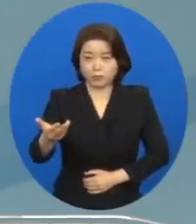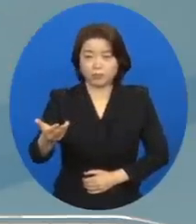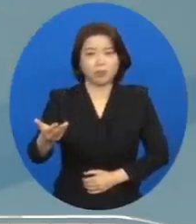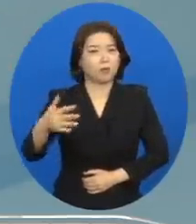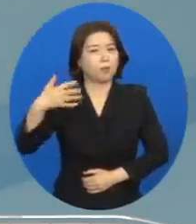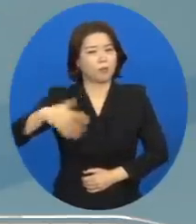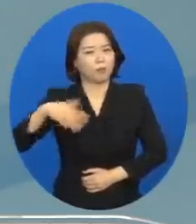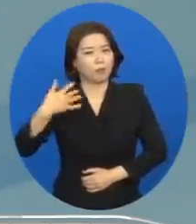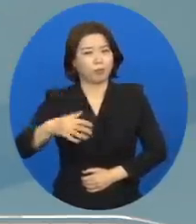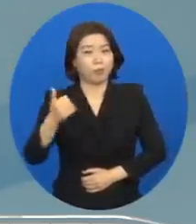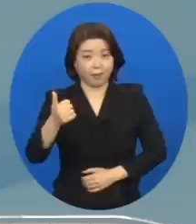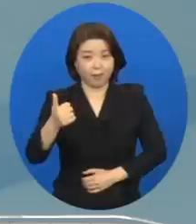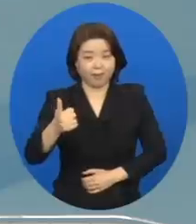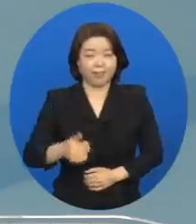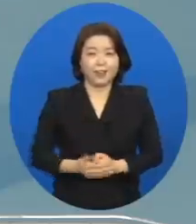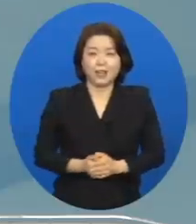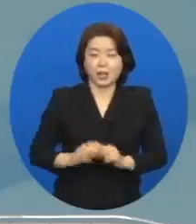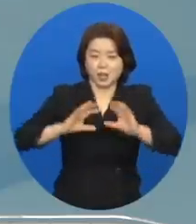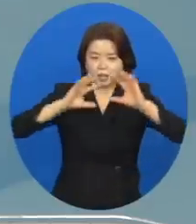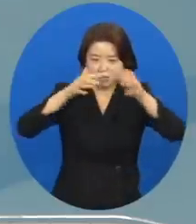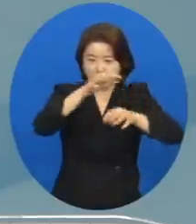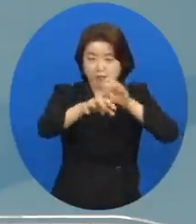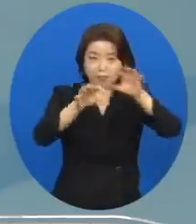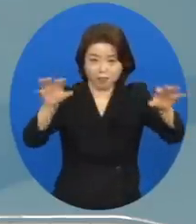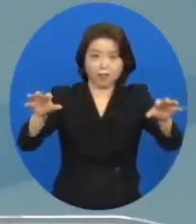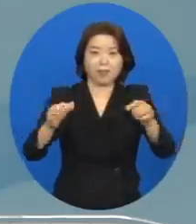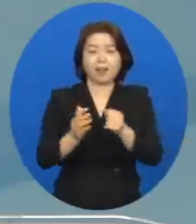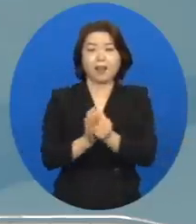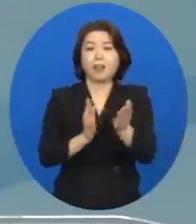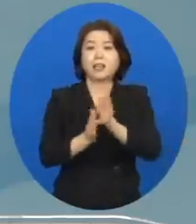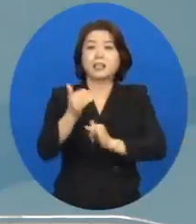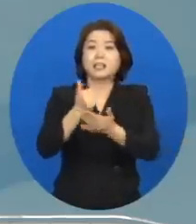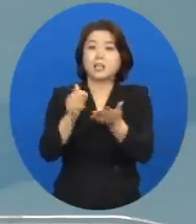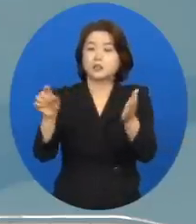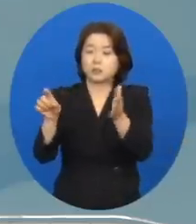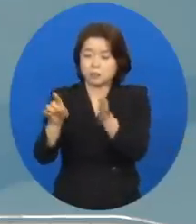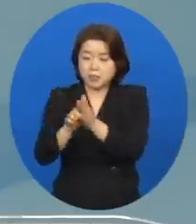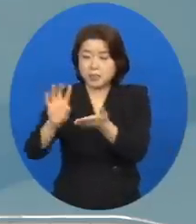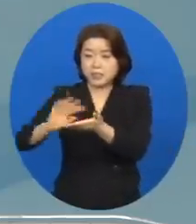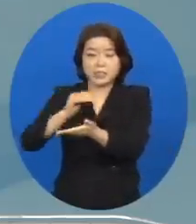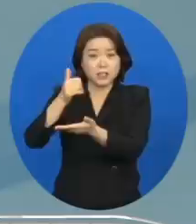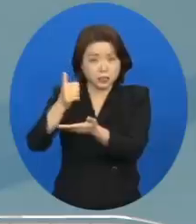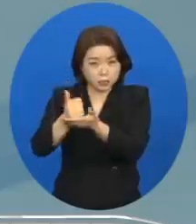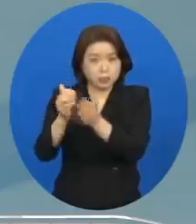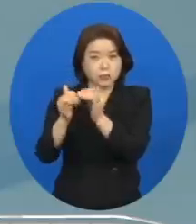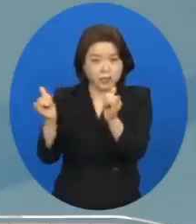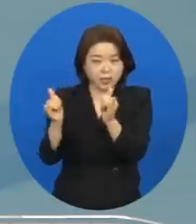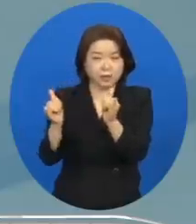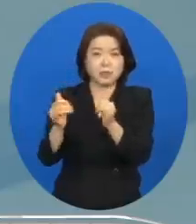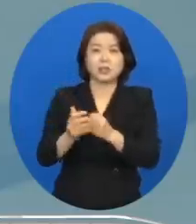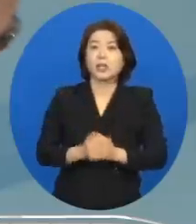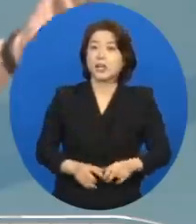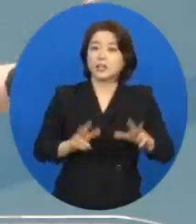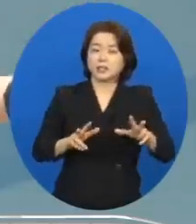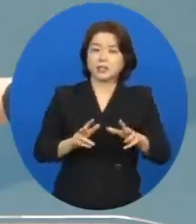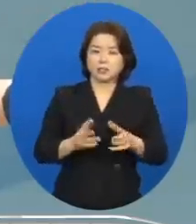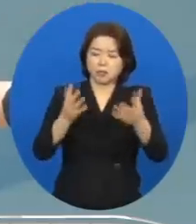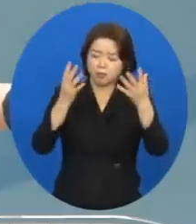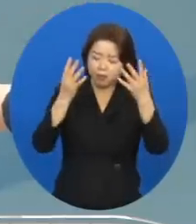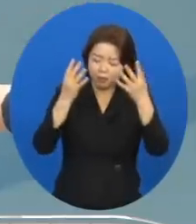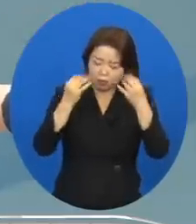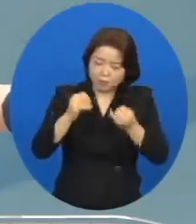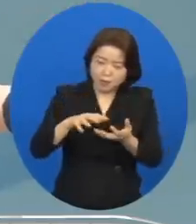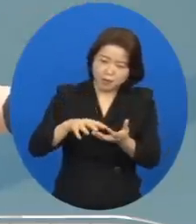대단하죠. 전 세계에 예수님을 믿는 그리스도인들이 지금 얼마나